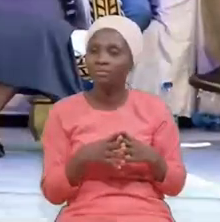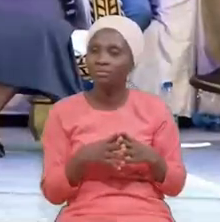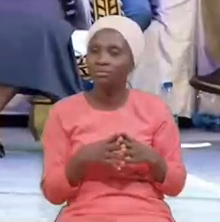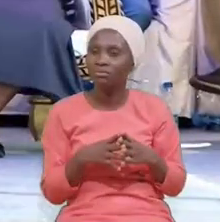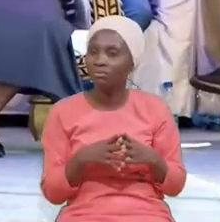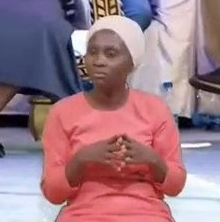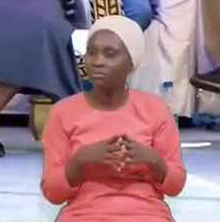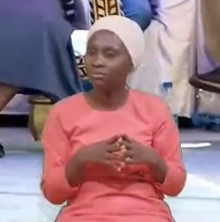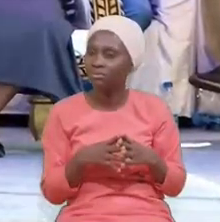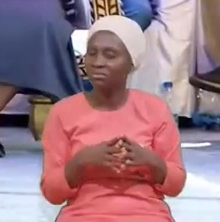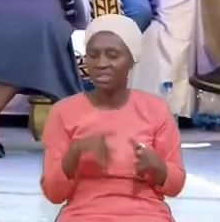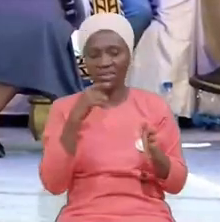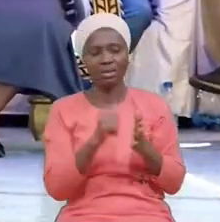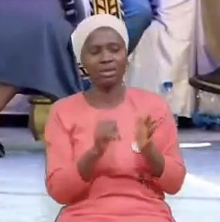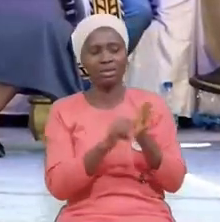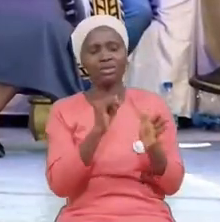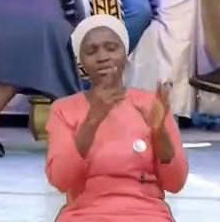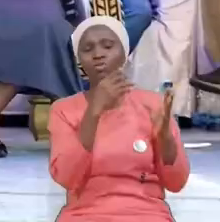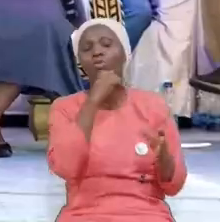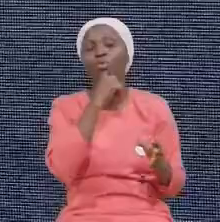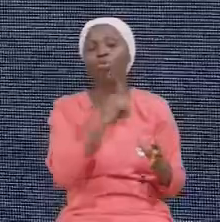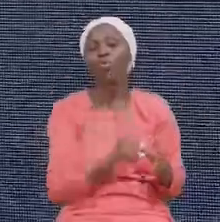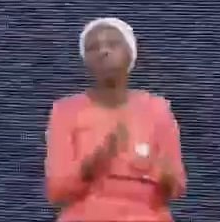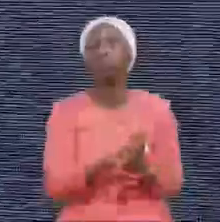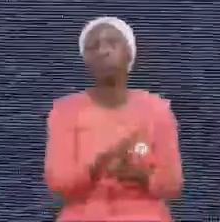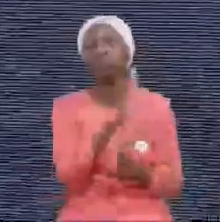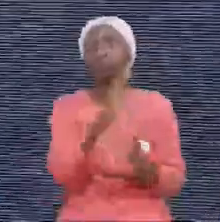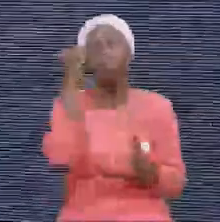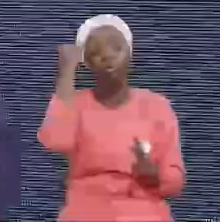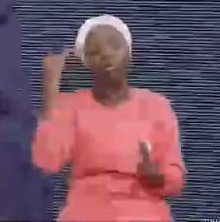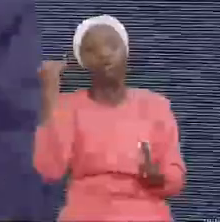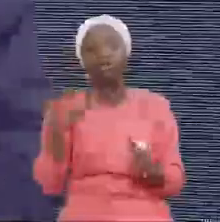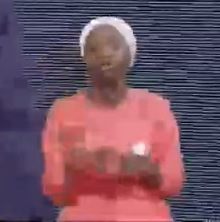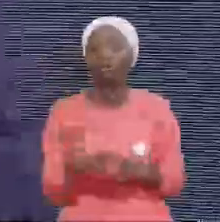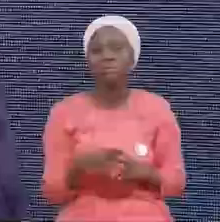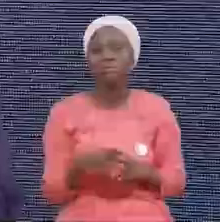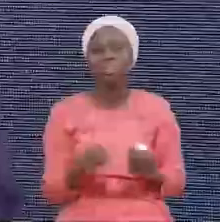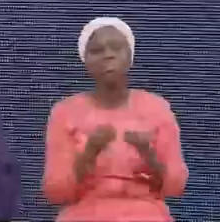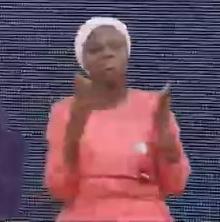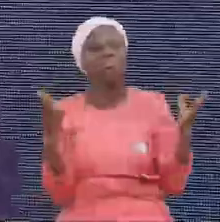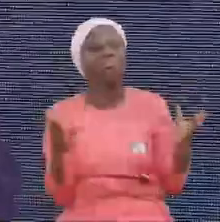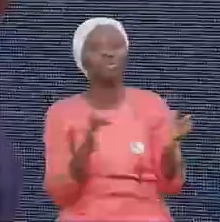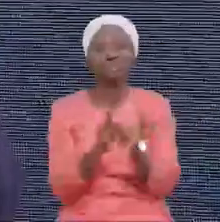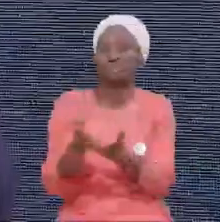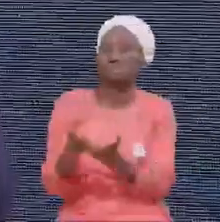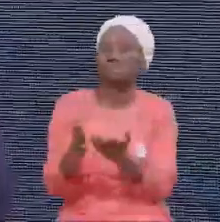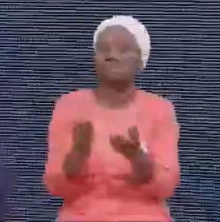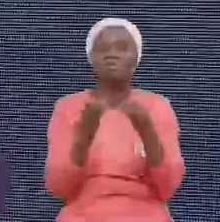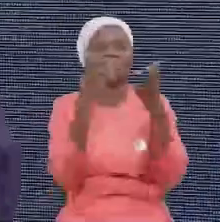Oh, ça c'est une idée de l'ancienne école. Trop de Bible, trop de